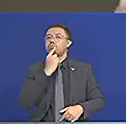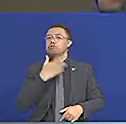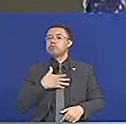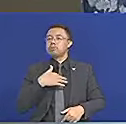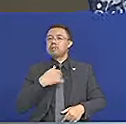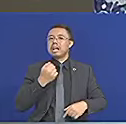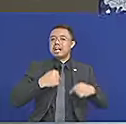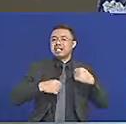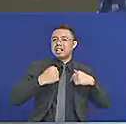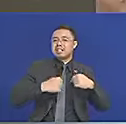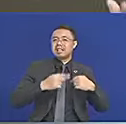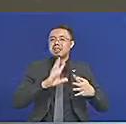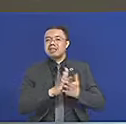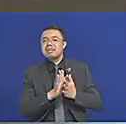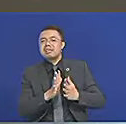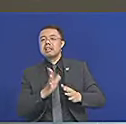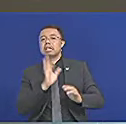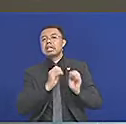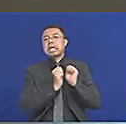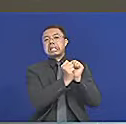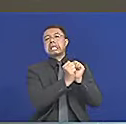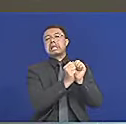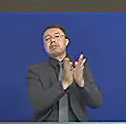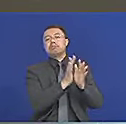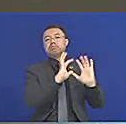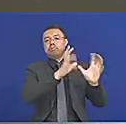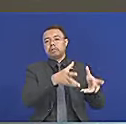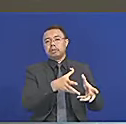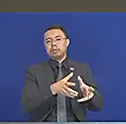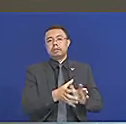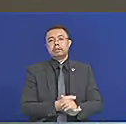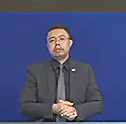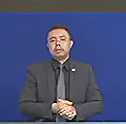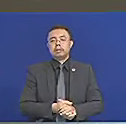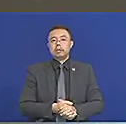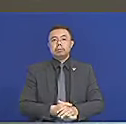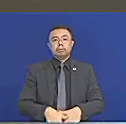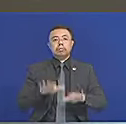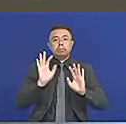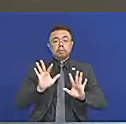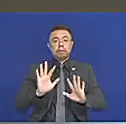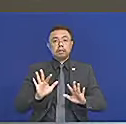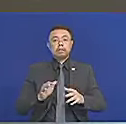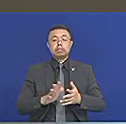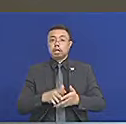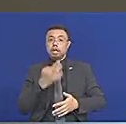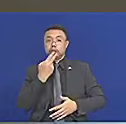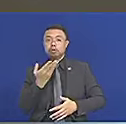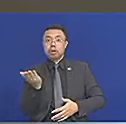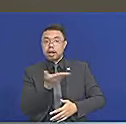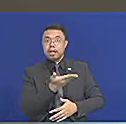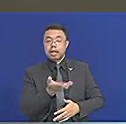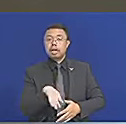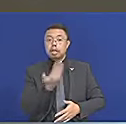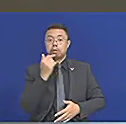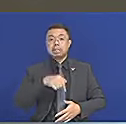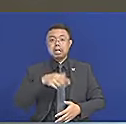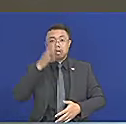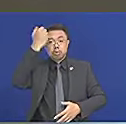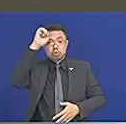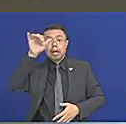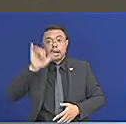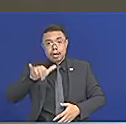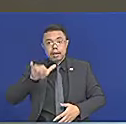bercela, dan tidak terikat dengan dunia. Banyak kan saudara yang hidup sekarang ini lagi sangat